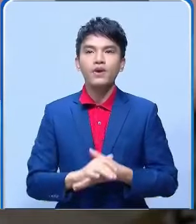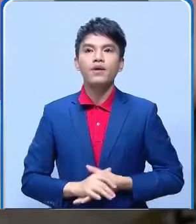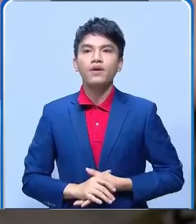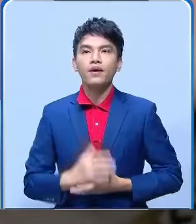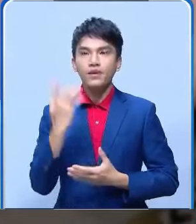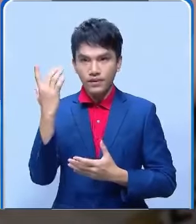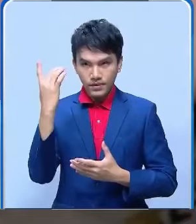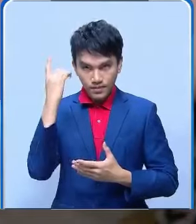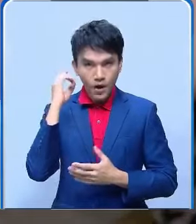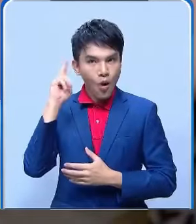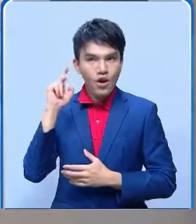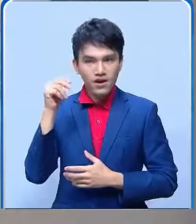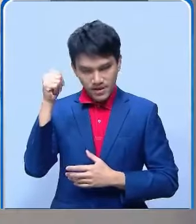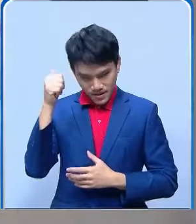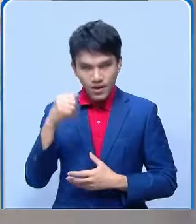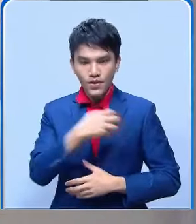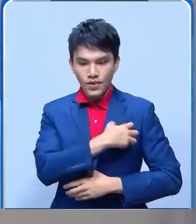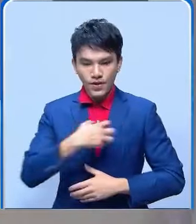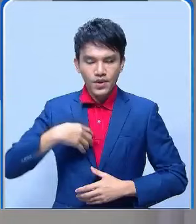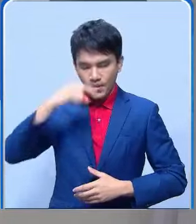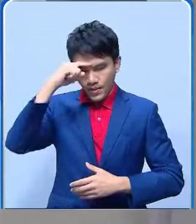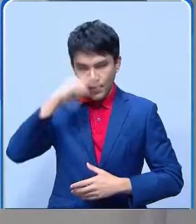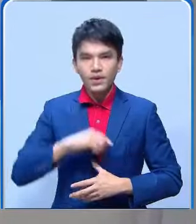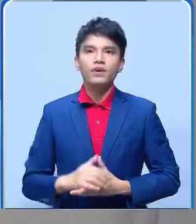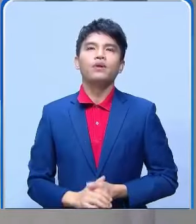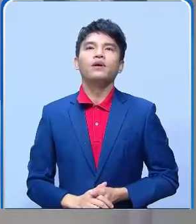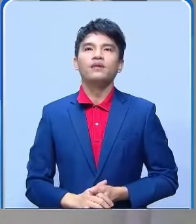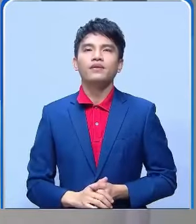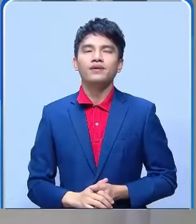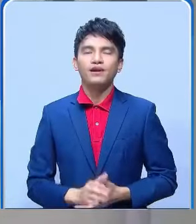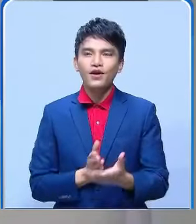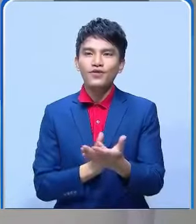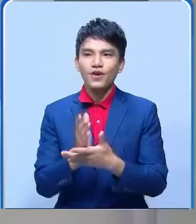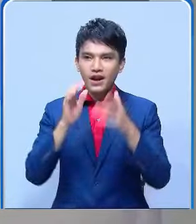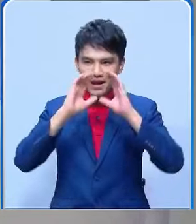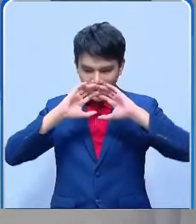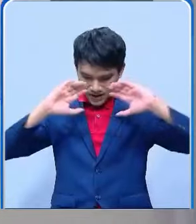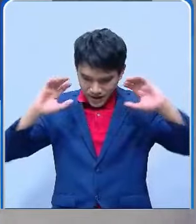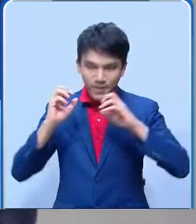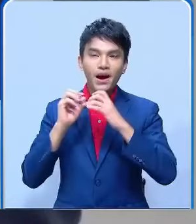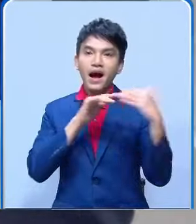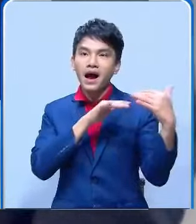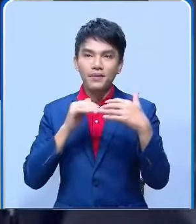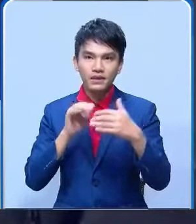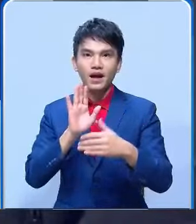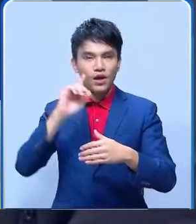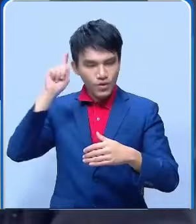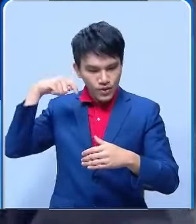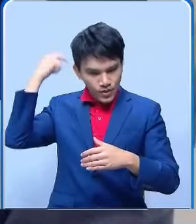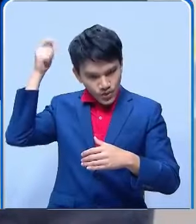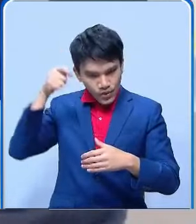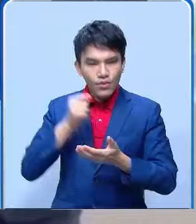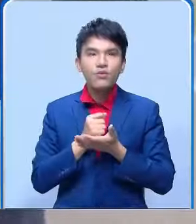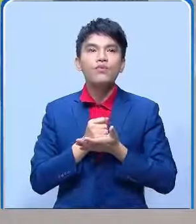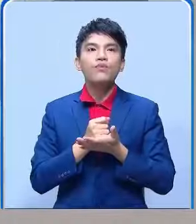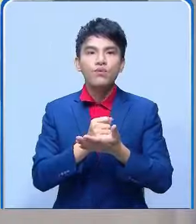านนี้ข่าวดีคุณผู้ชมสถานทูตไทยหน่วยงานรัฐหลายฝ่ายเลยประสานหน่วยงานที่เกี่ยวข้องของกัมพูชาเข้าไปช่วย